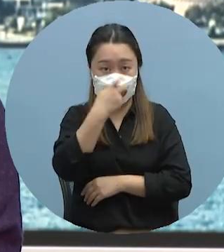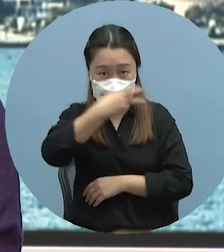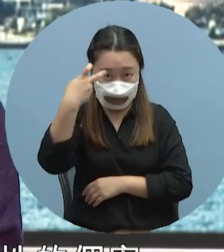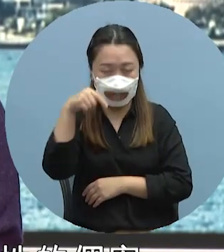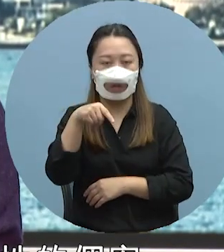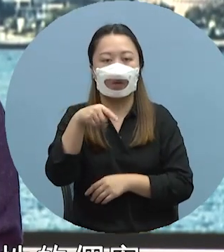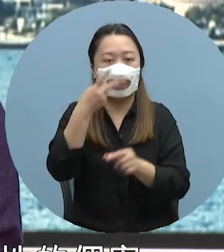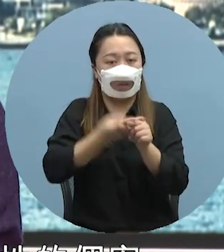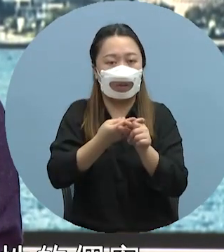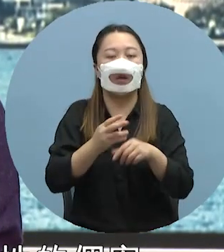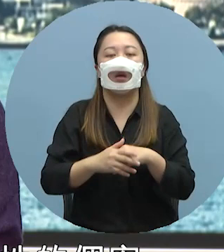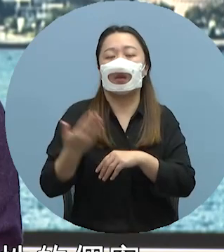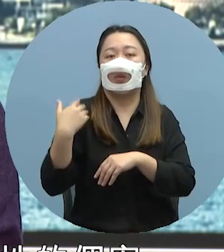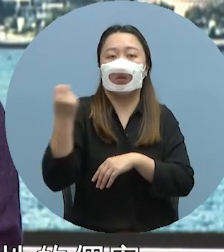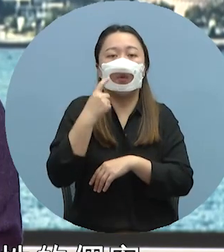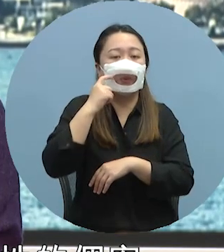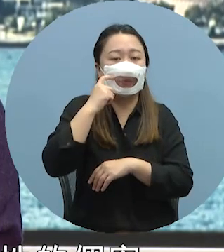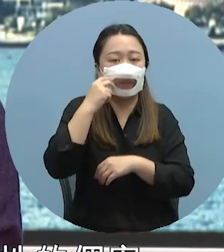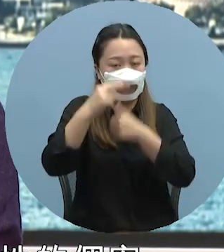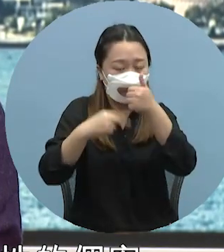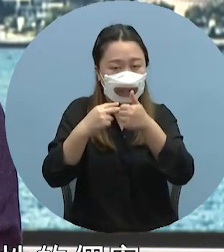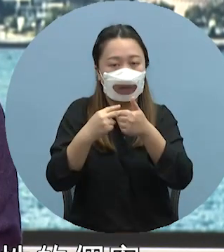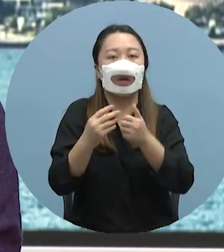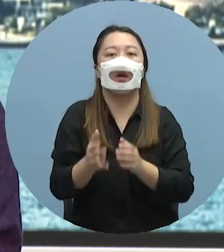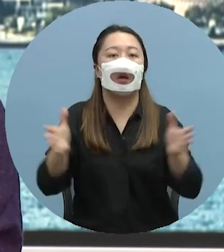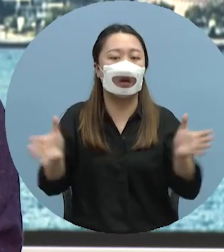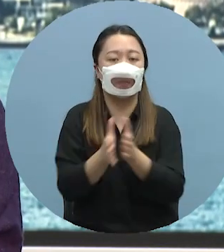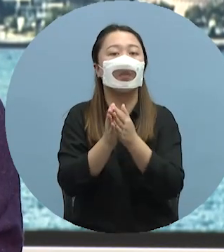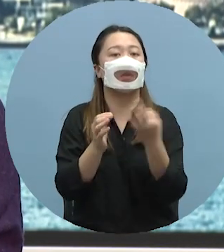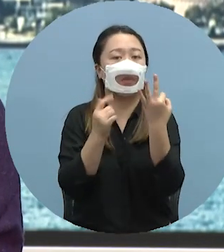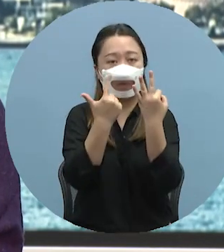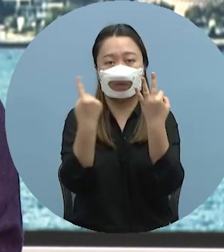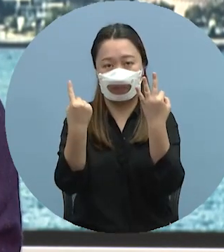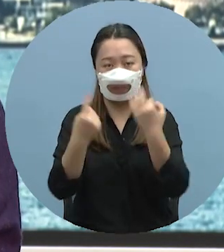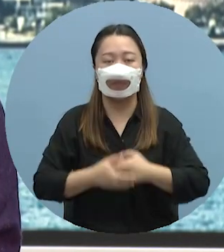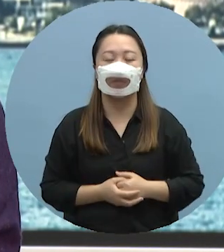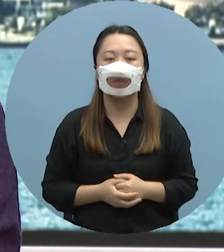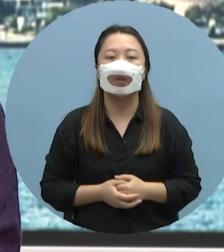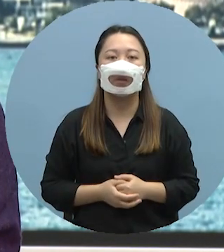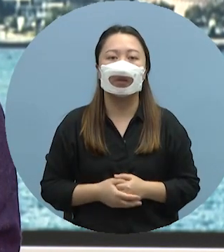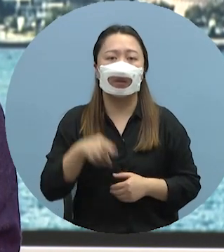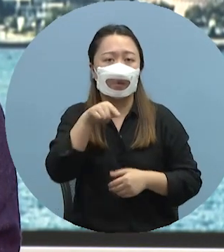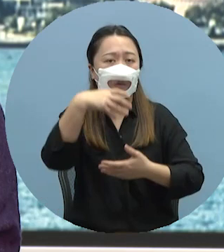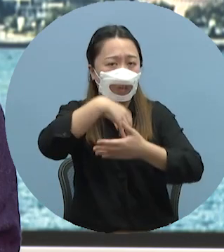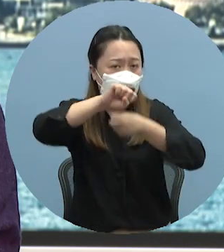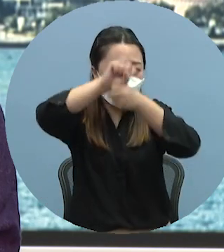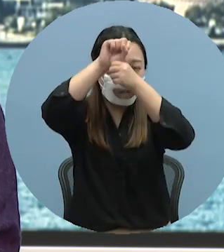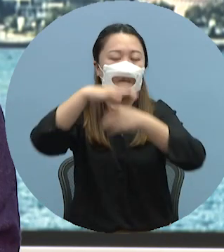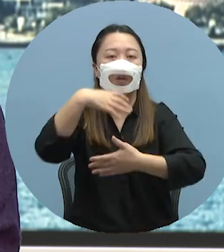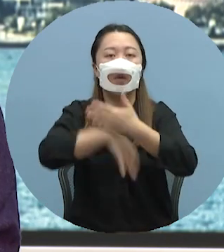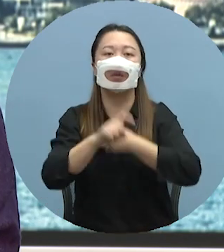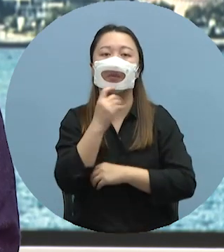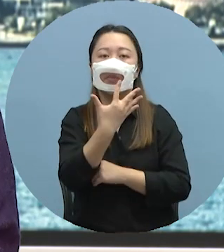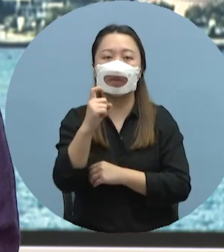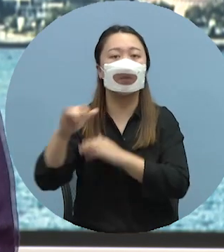陽性，而昨日是經核酸檢測陽性的個案有381宗。在這些個案中有59宗